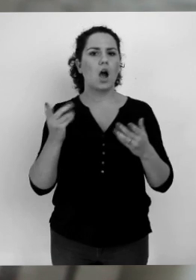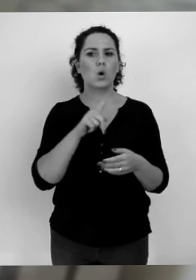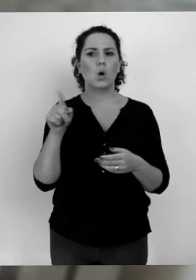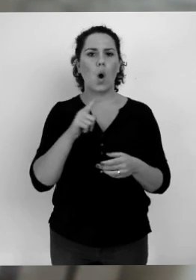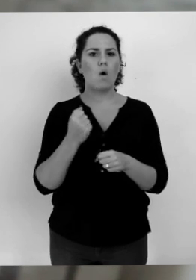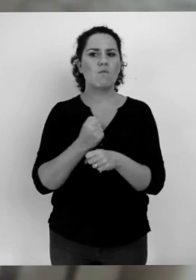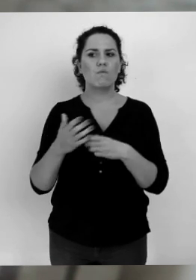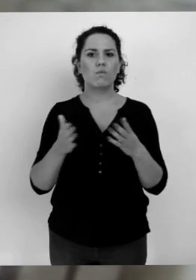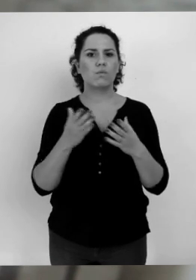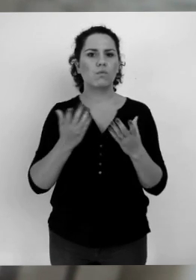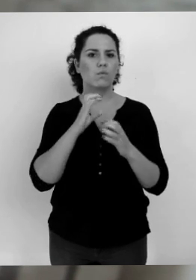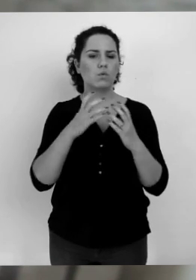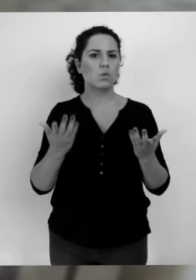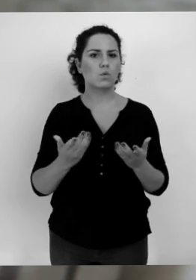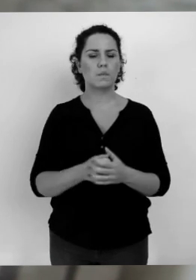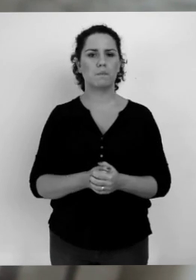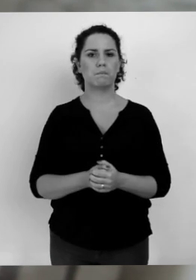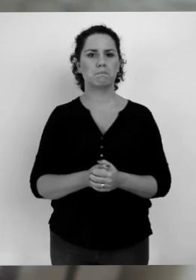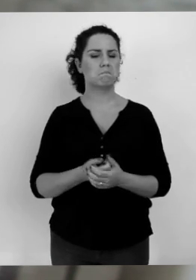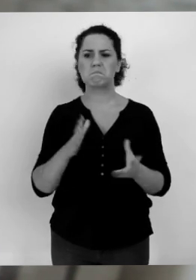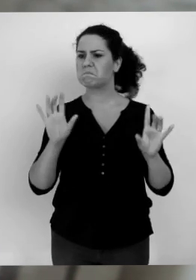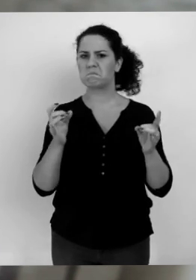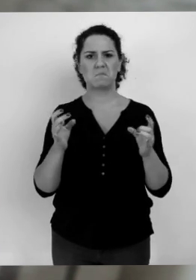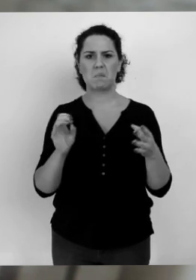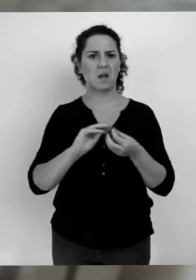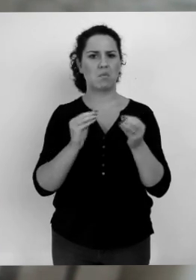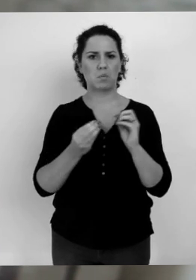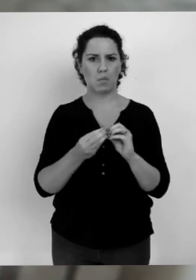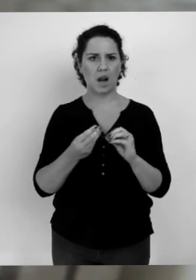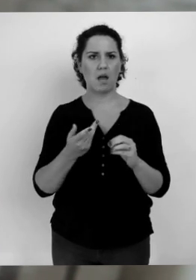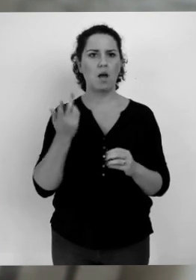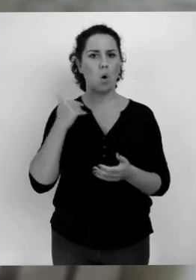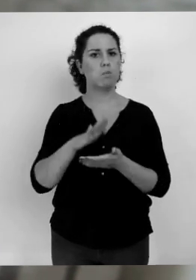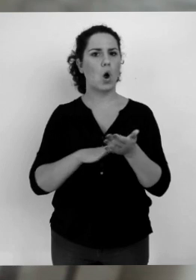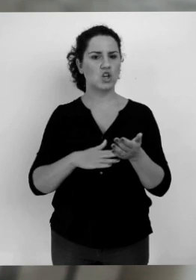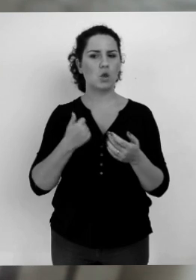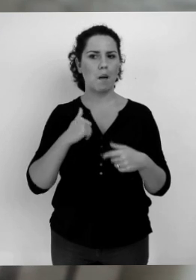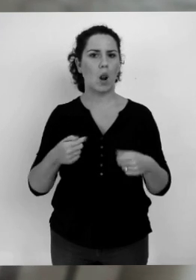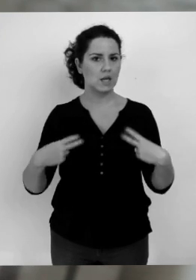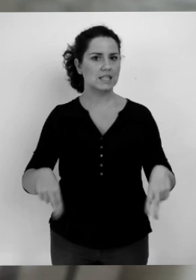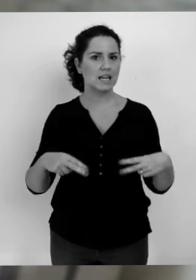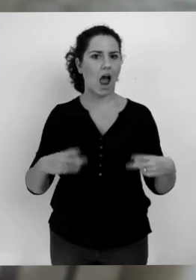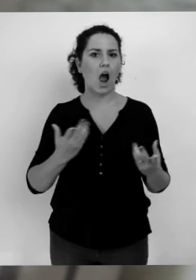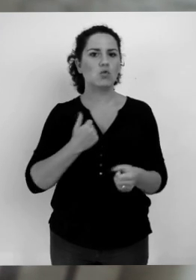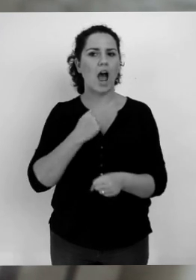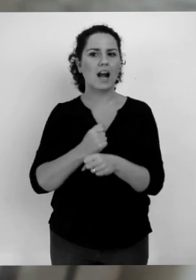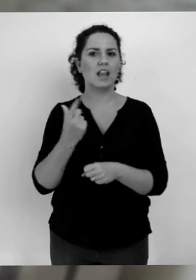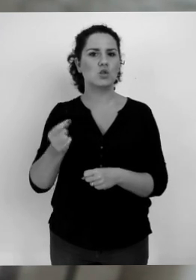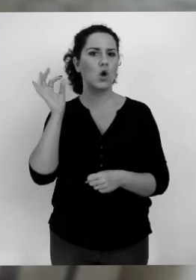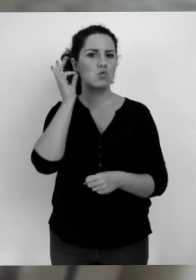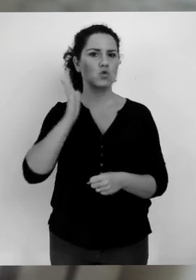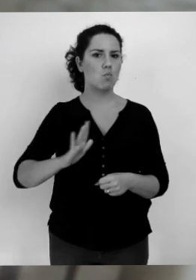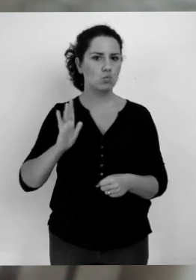kako funkcionirate? Nije nikakav problem. U početku mi je bilo jako strah kako ću ja raditi sa